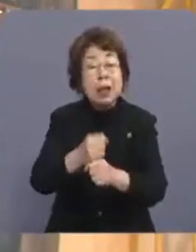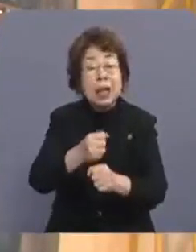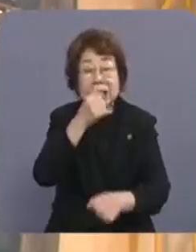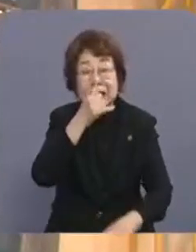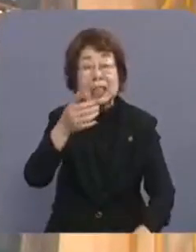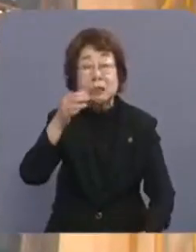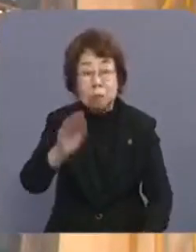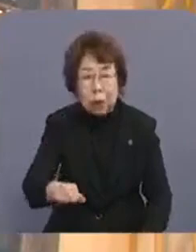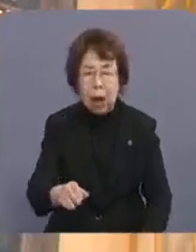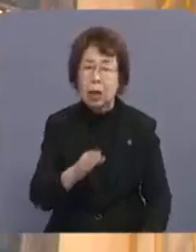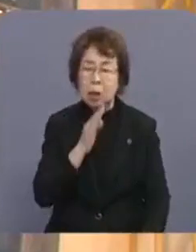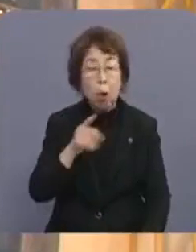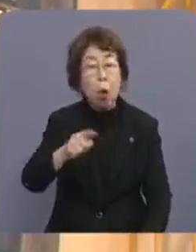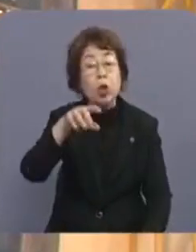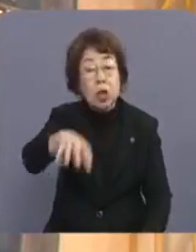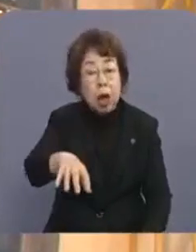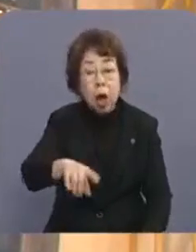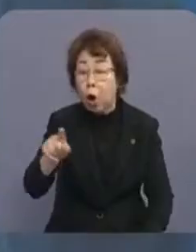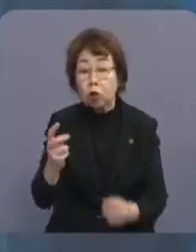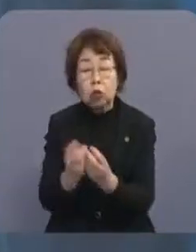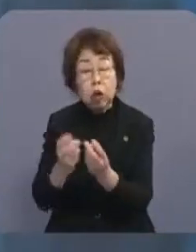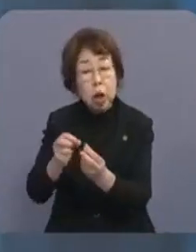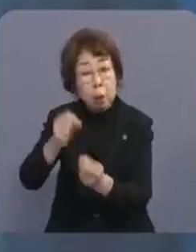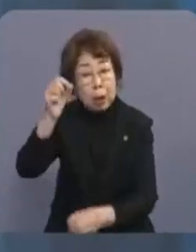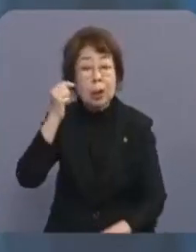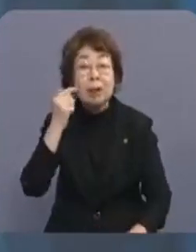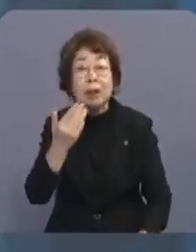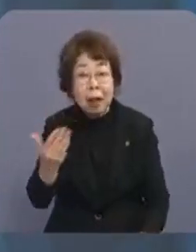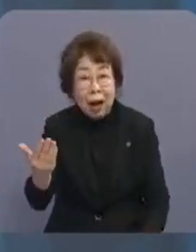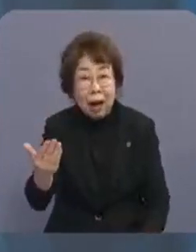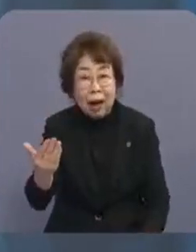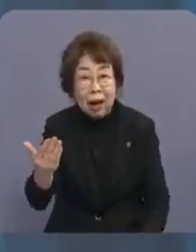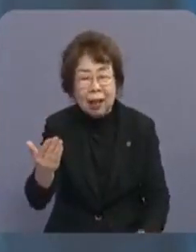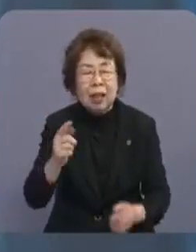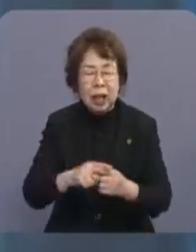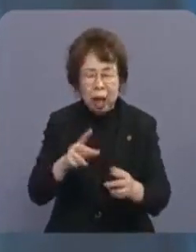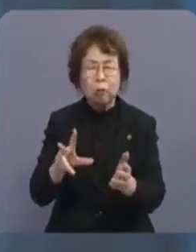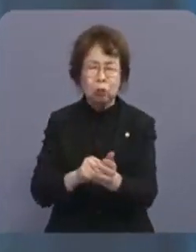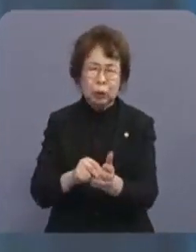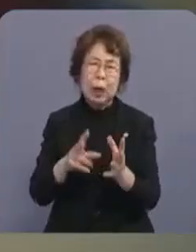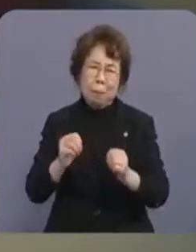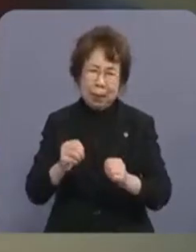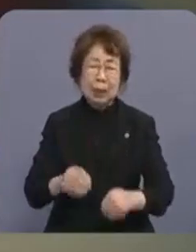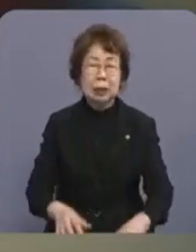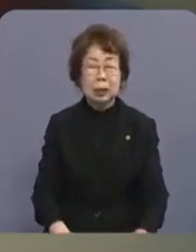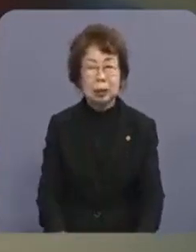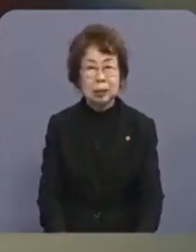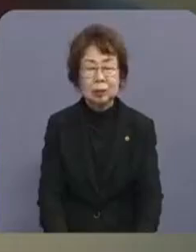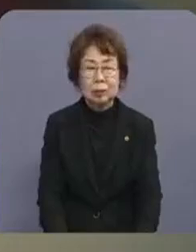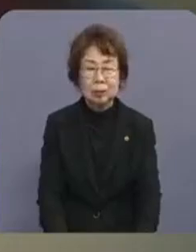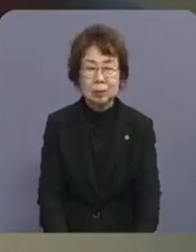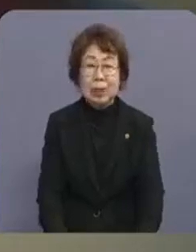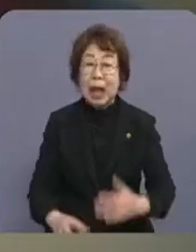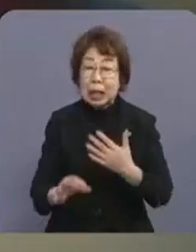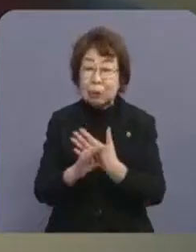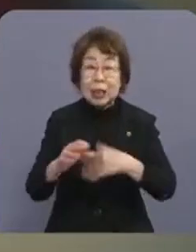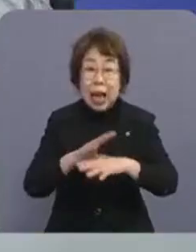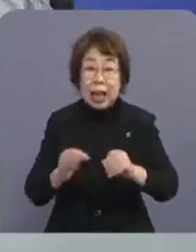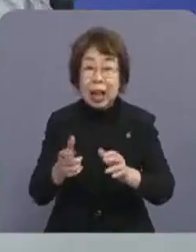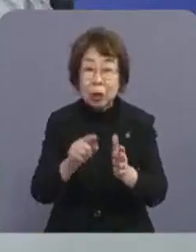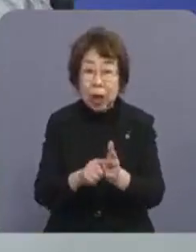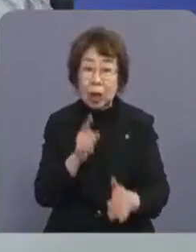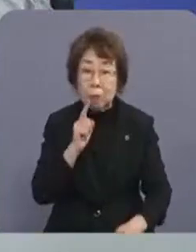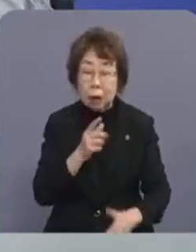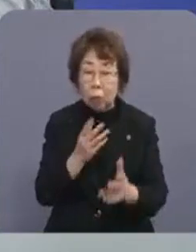해도 과연 어디에 어떻게 연구 처분장을 설치할 수 있을지이 문제가 남아 있는 상황입니다 그래서 임시 처분으로 투자하는